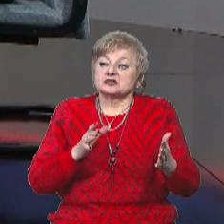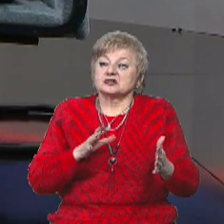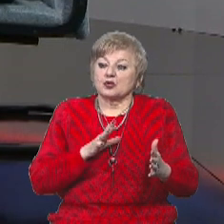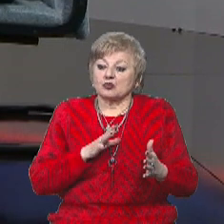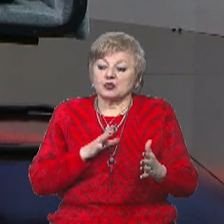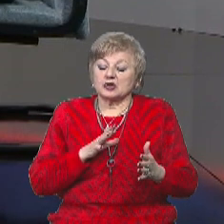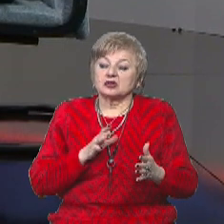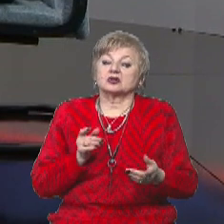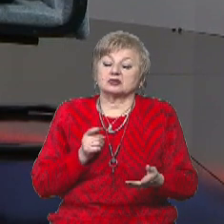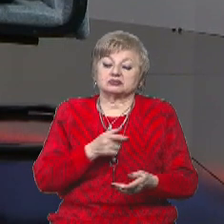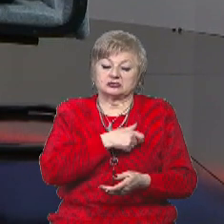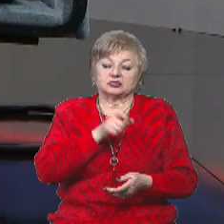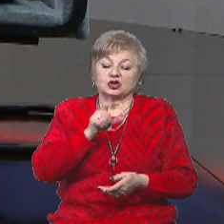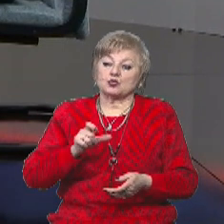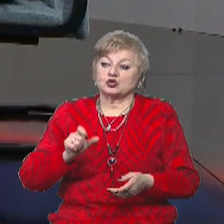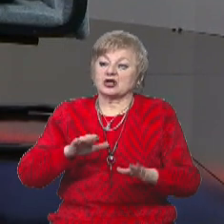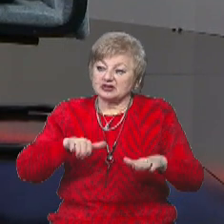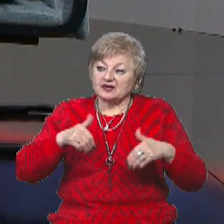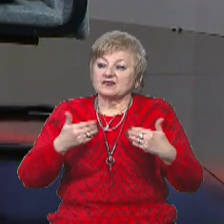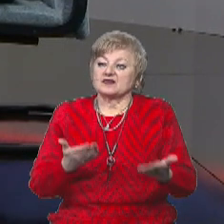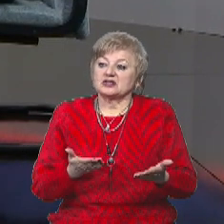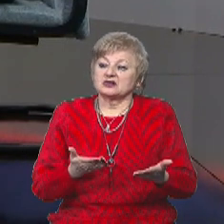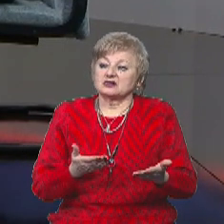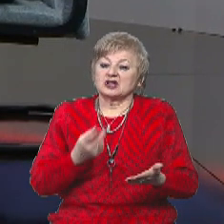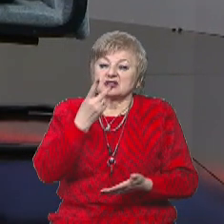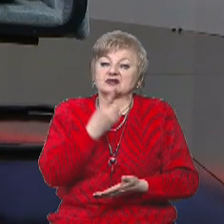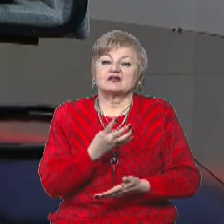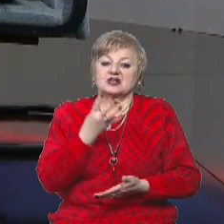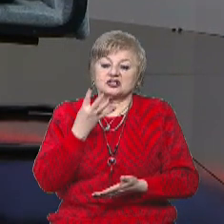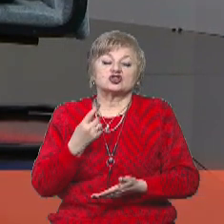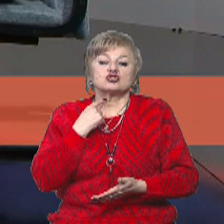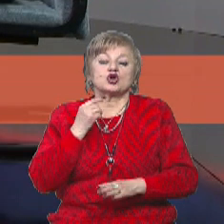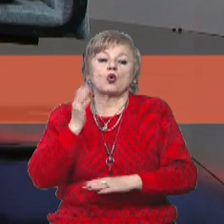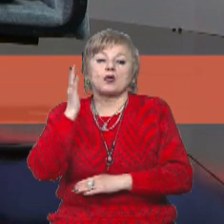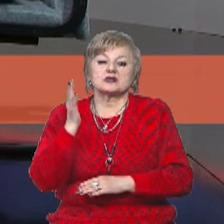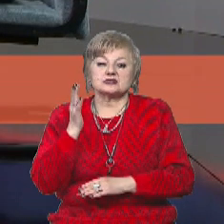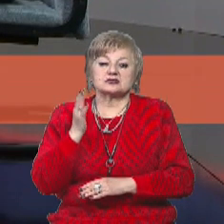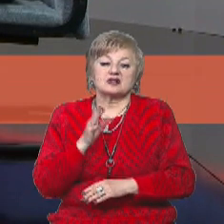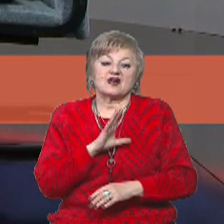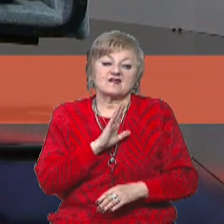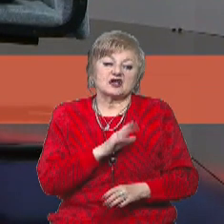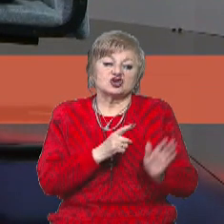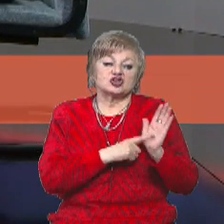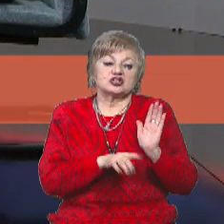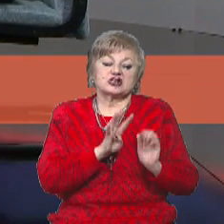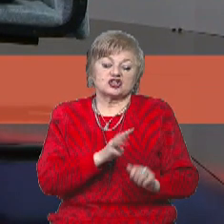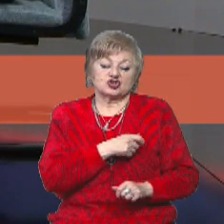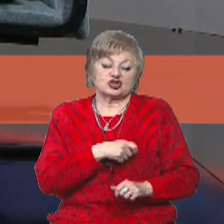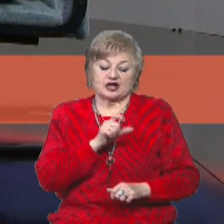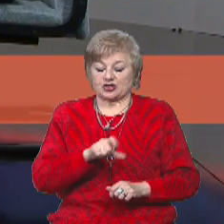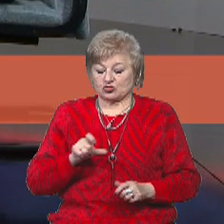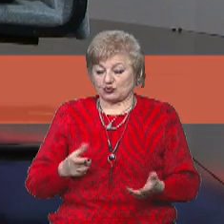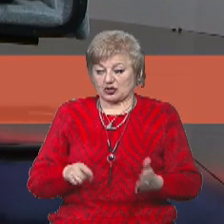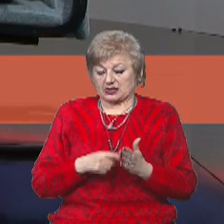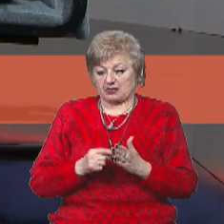за цей проєкт депутатами Запорізької міської ради, була 24 голоси з 64 депутатів міської